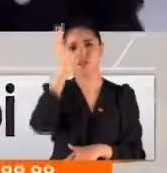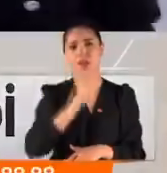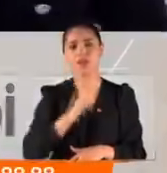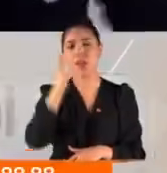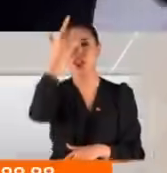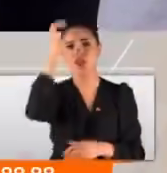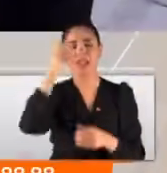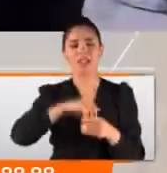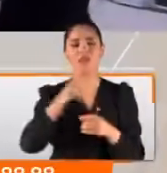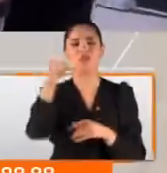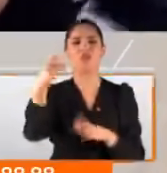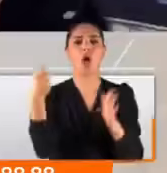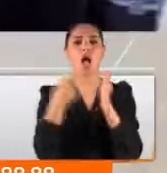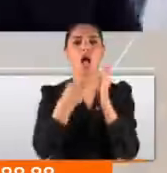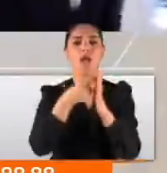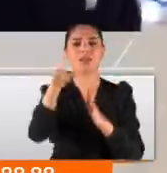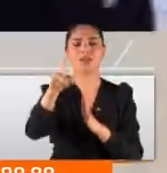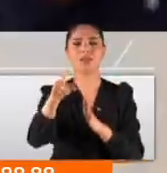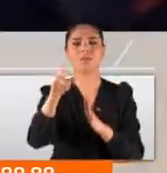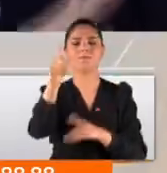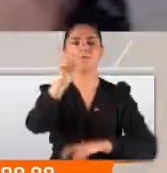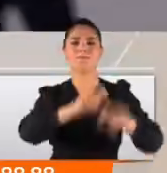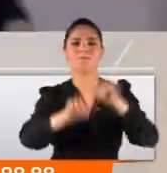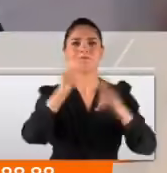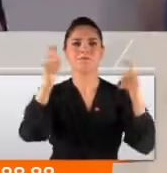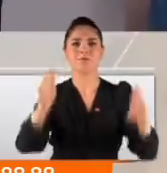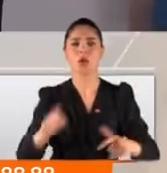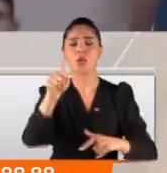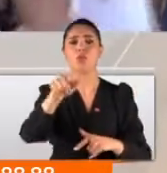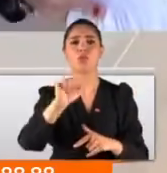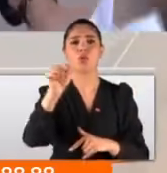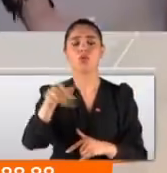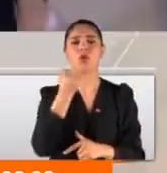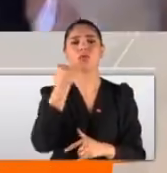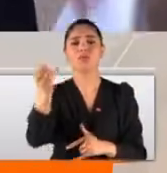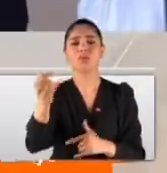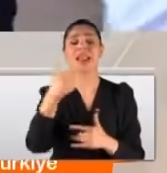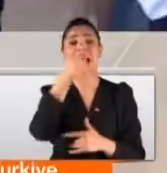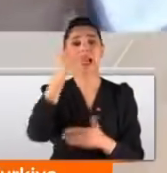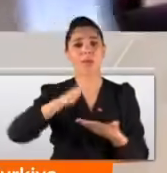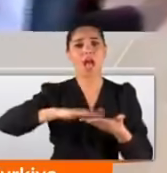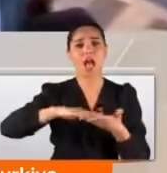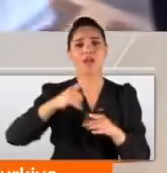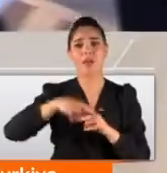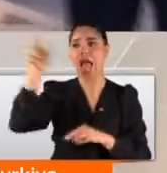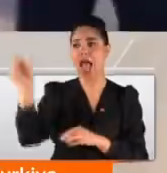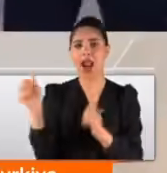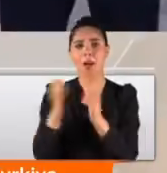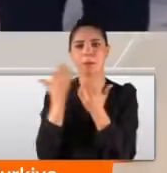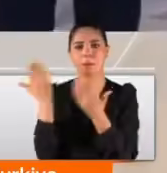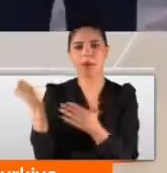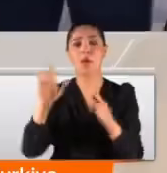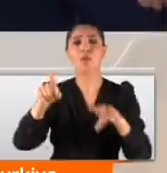Şehitler Köprüsü'ne işte bu anıt yapıldı. Ve bugün burası ziyaretçi akınına uğradı. Kameraman arkadaşım Erhan Arı ile birlikteyiz.